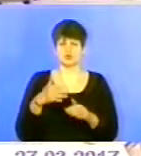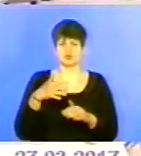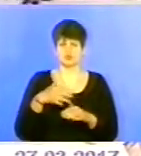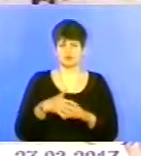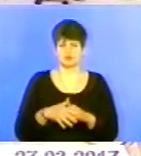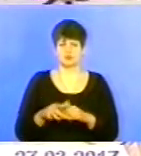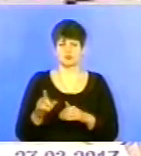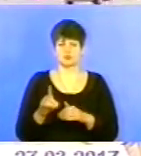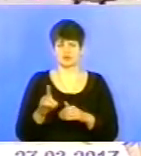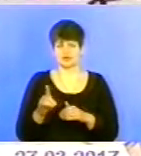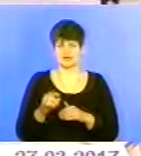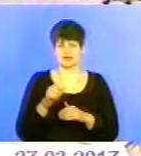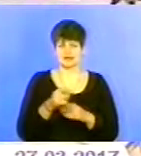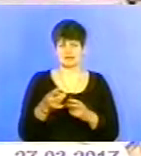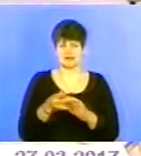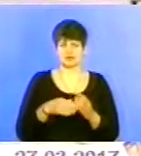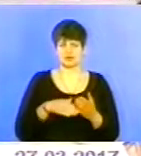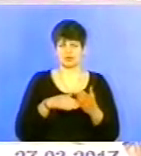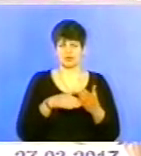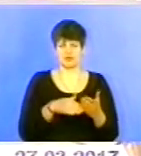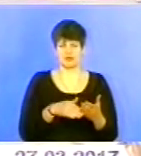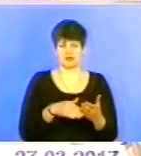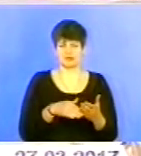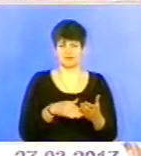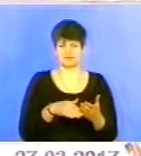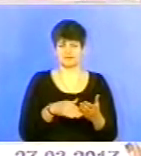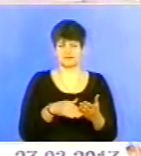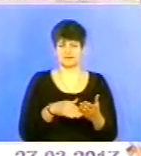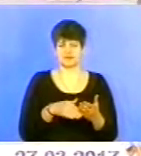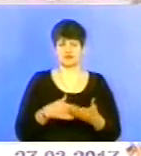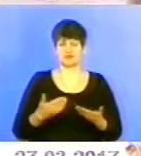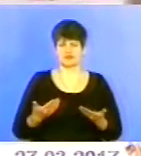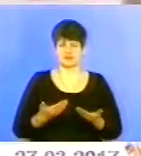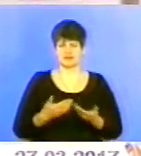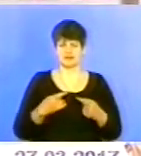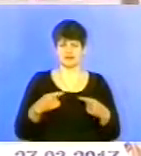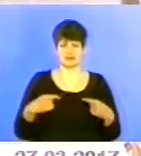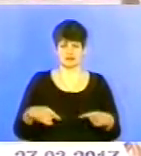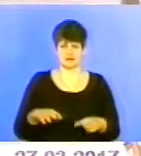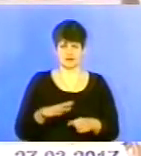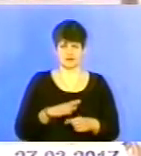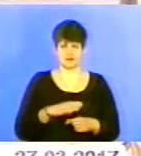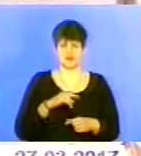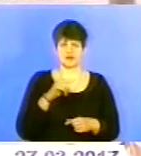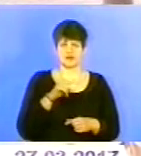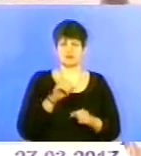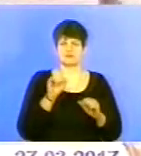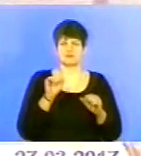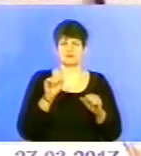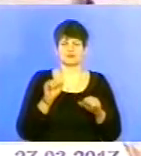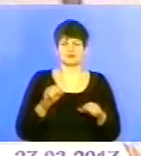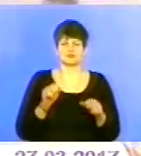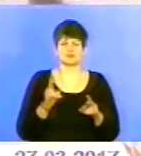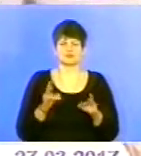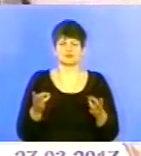що треба допомагати, тому що в житті всяке буває. І їм, можливо, колись